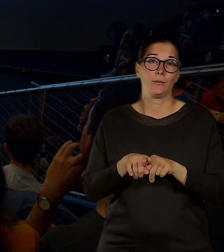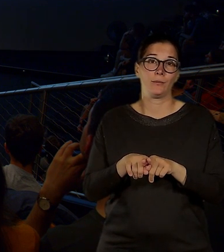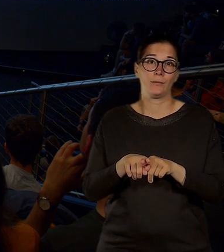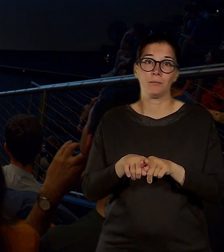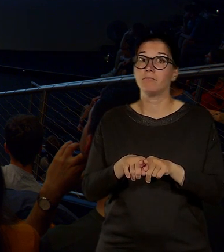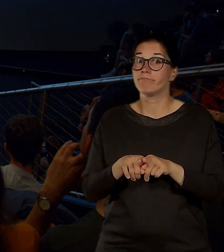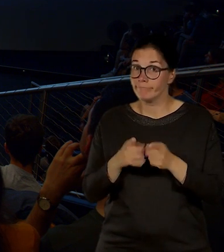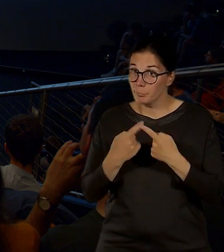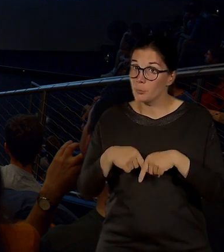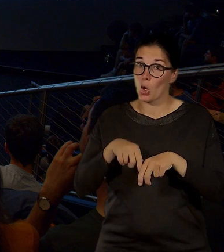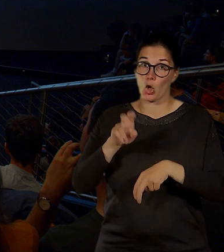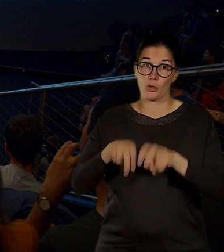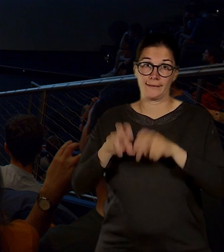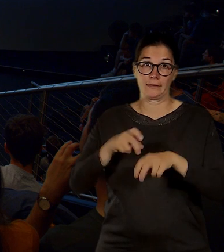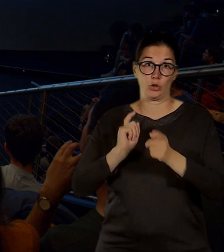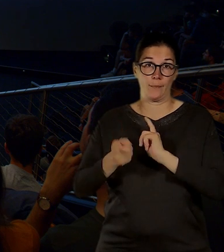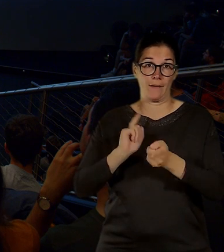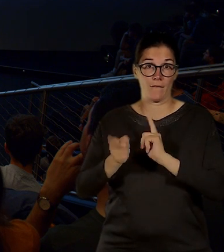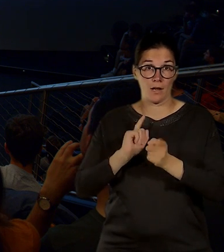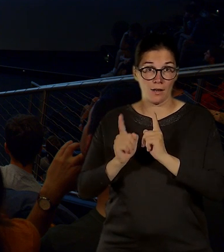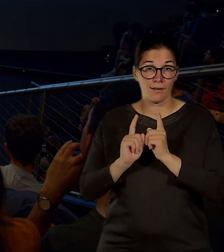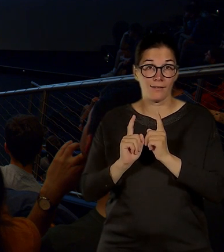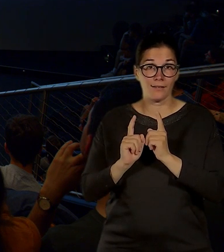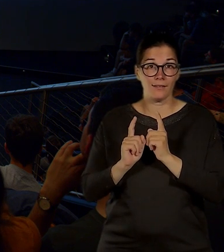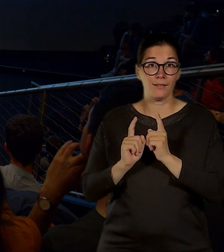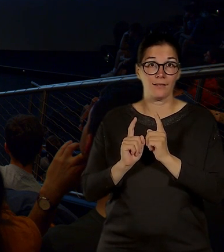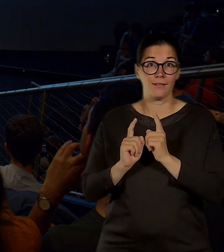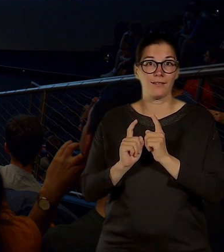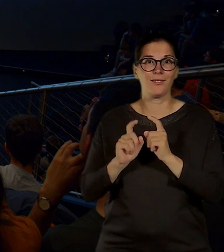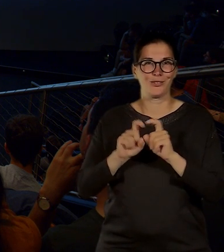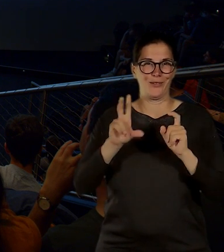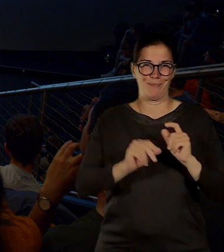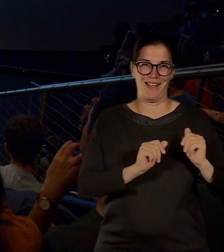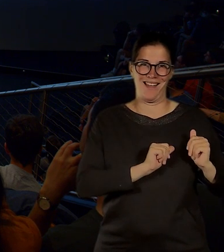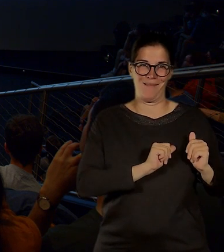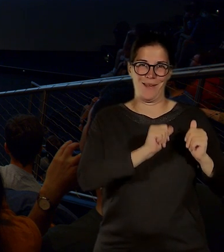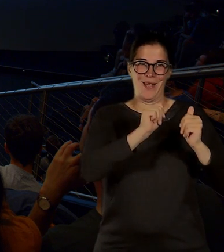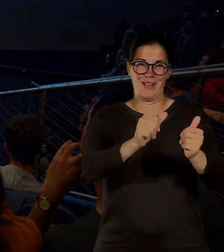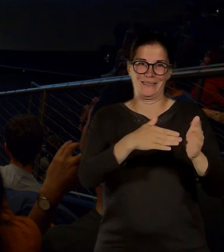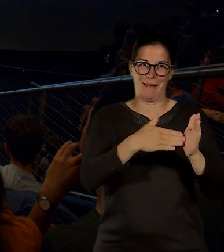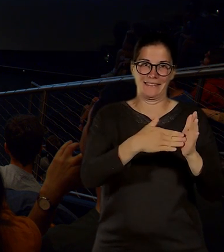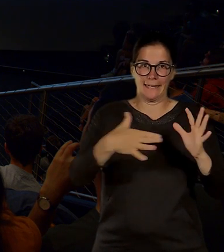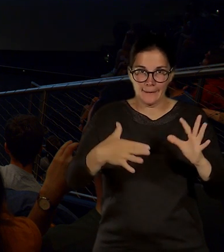cyklistické dopravy, které právě navazuje na to řešení na estakádě.